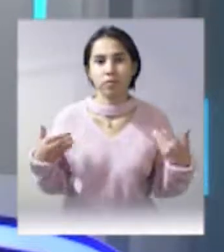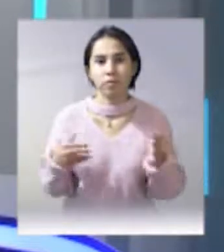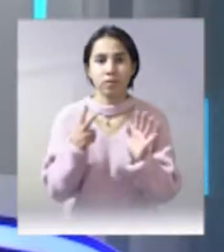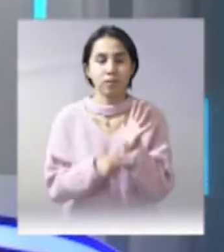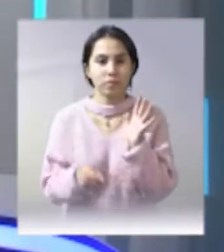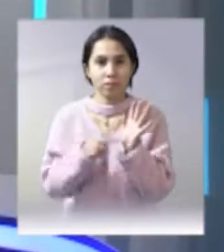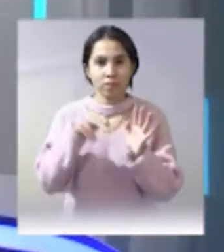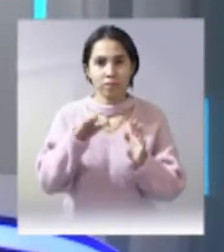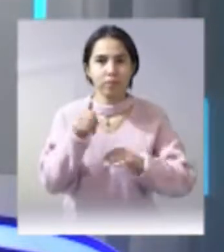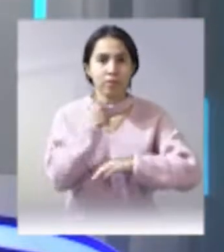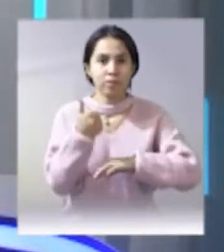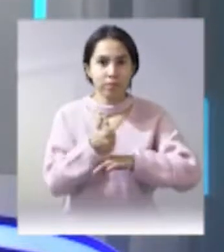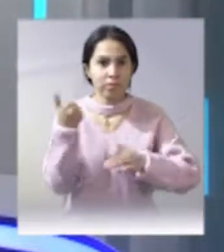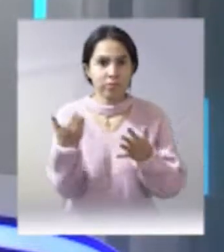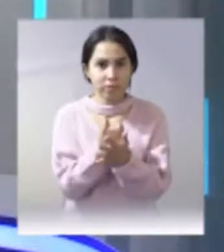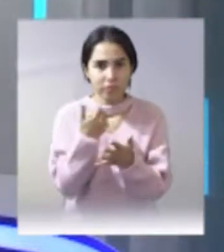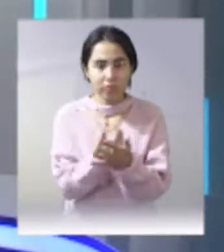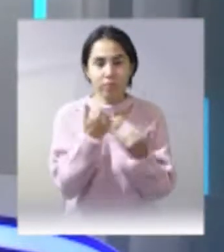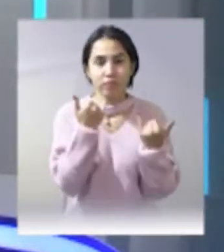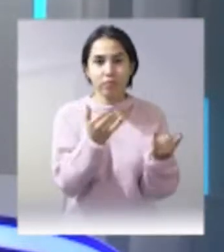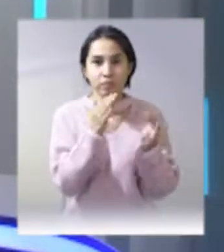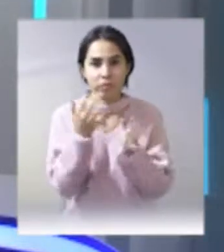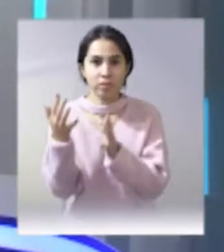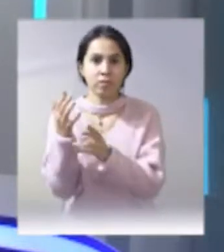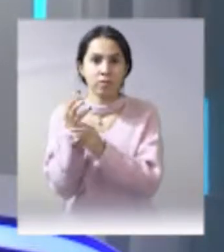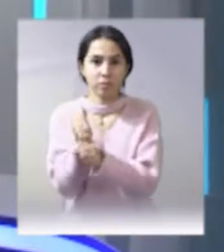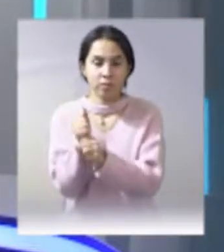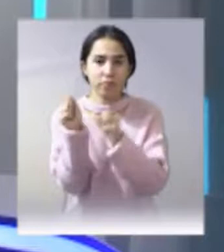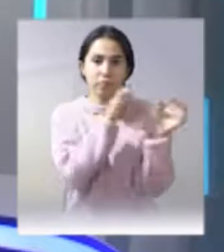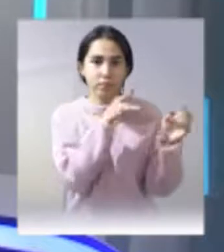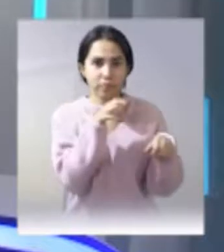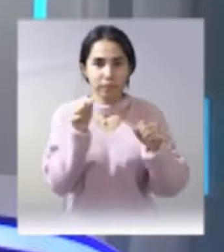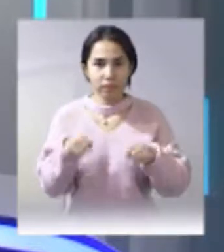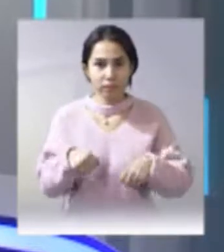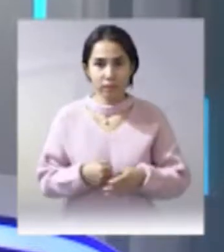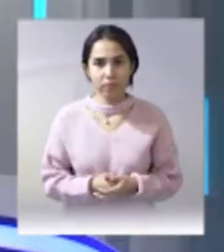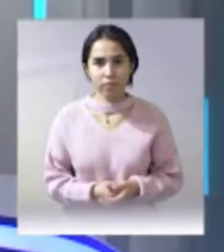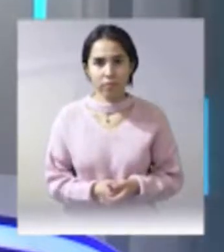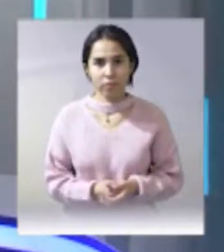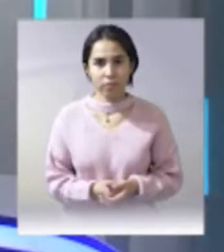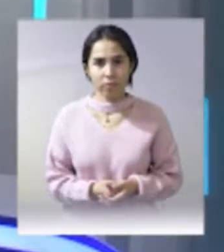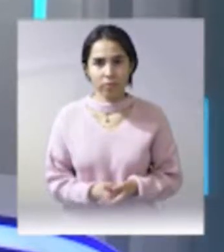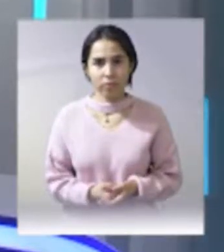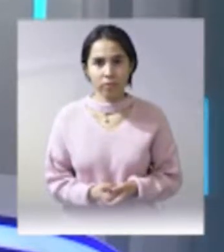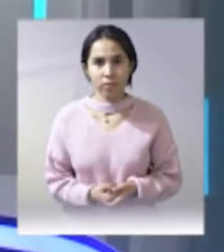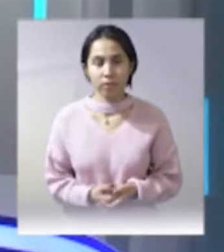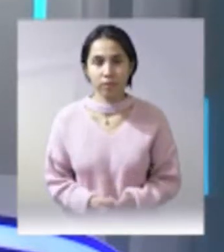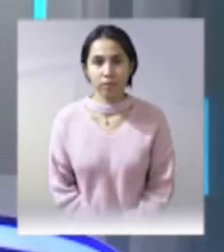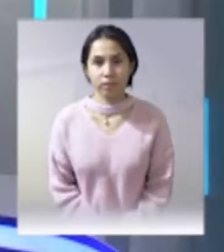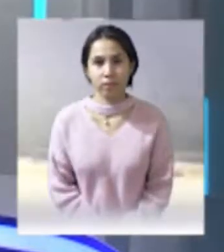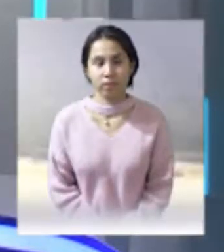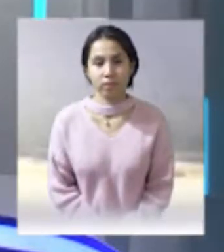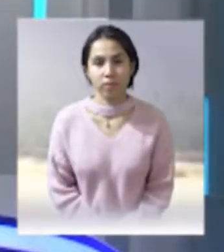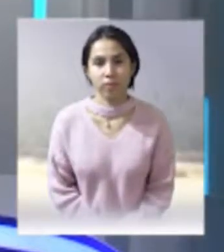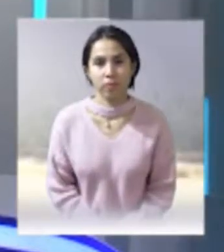Здравствуйте, это новости на телеканале 77 ТВ. В студии Екатерина Иващенко. В начале выпуска коротко о главном. Жамбылская область является одной